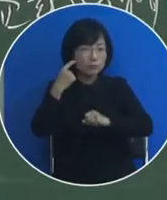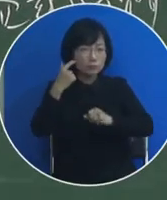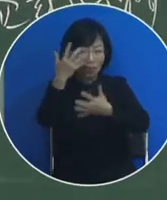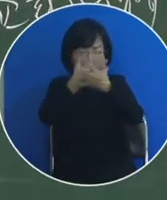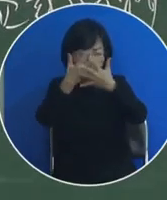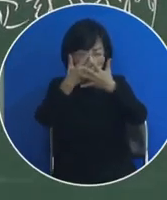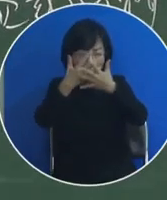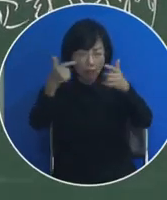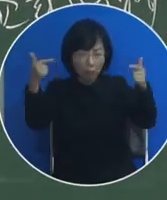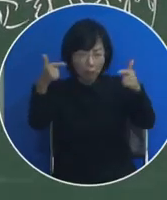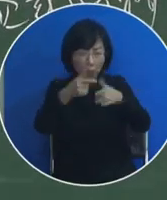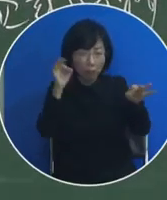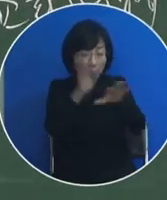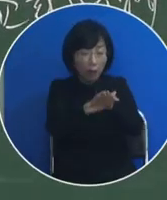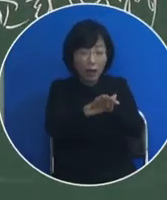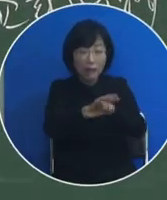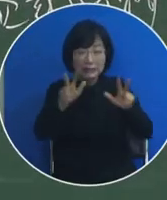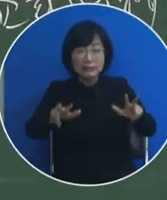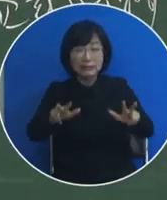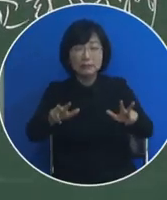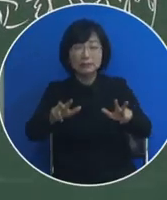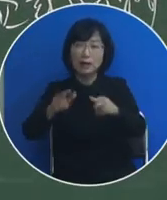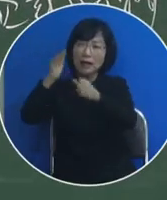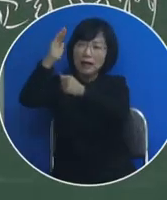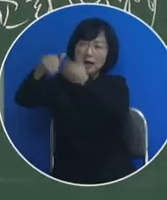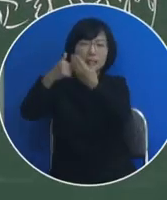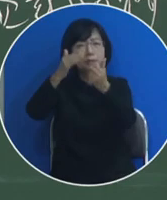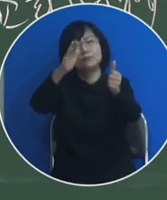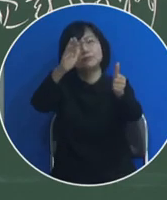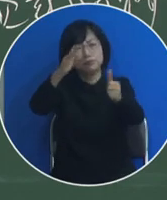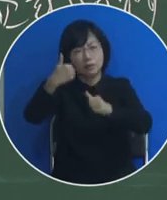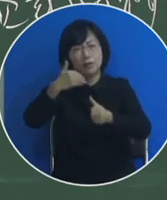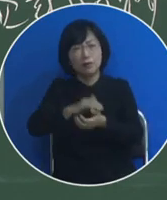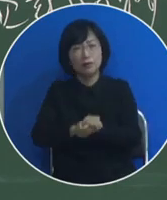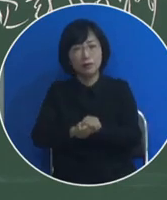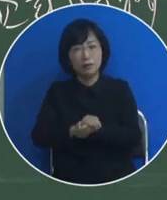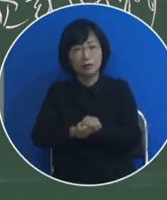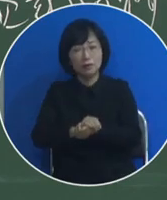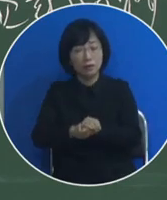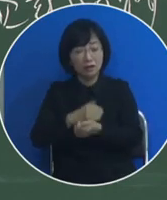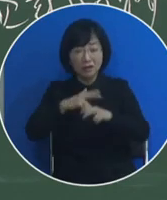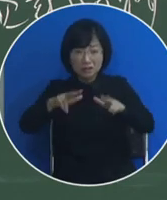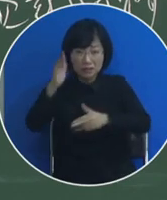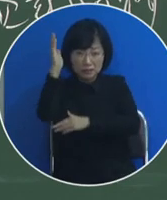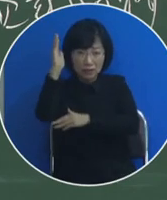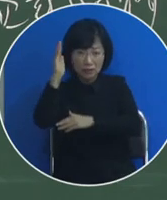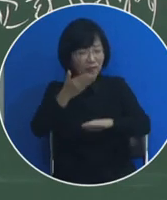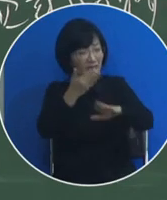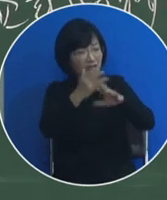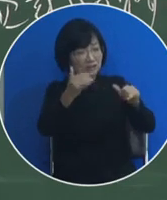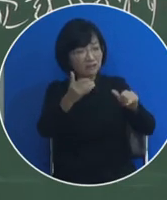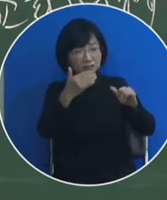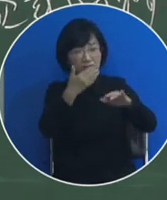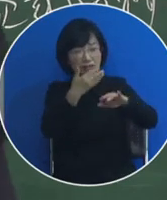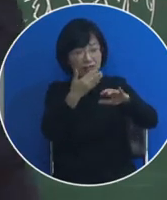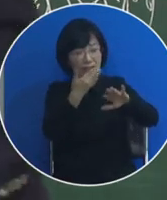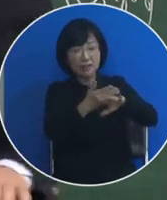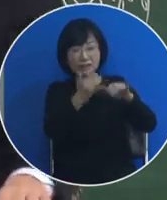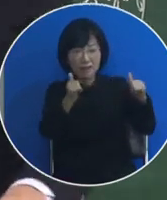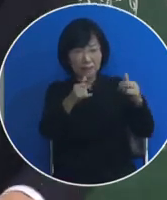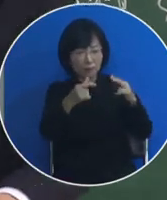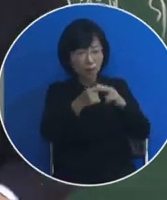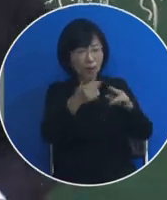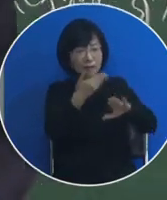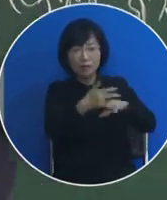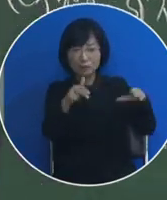이게 과연 남을 무시하고 우리만 왔다고 하는 소리입니까? The gospel is spreading throughout the entire world, but to restore the gospel, God has called you. Is this